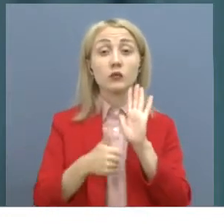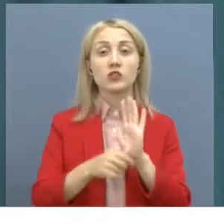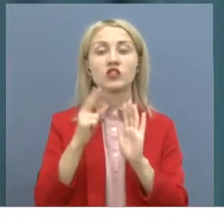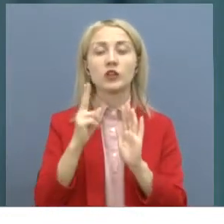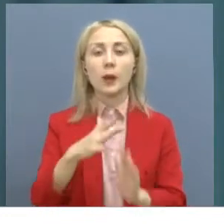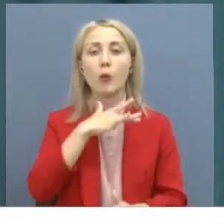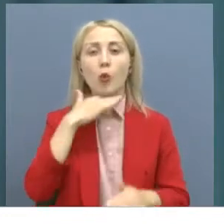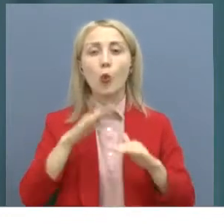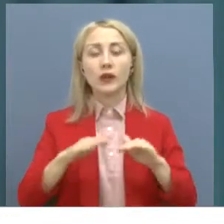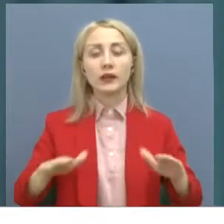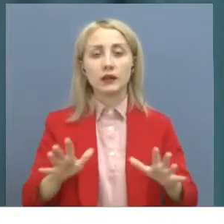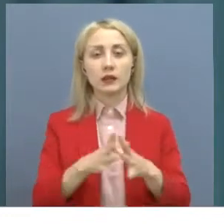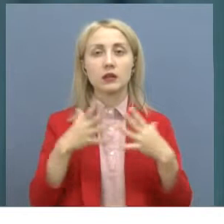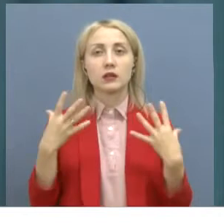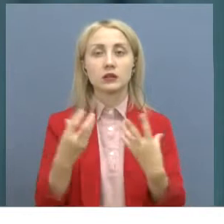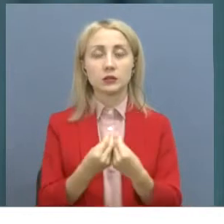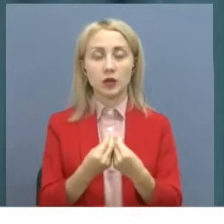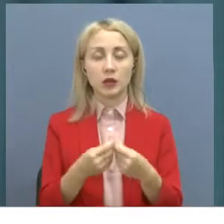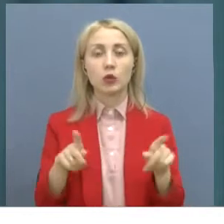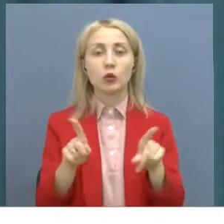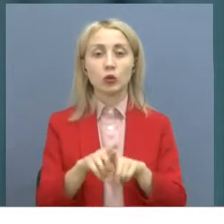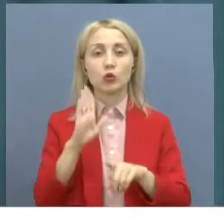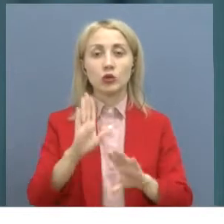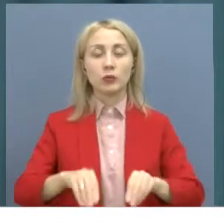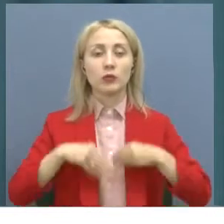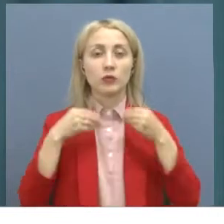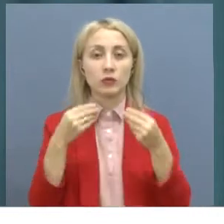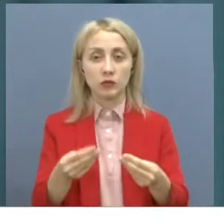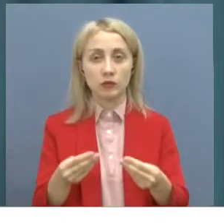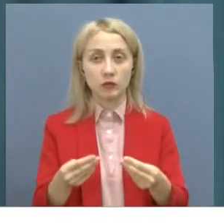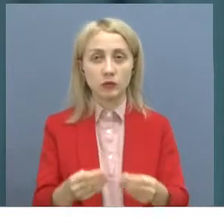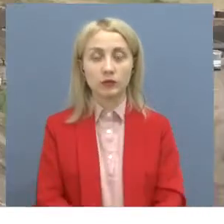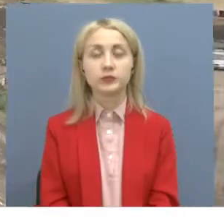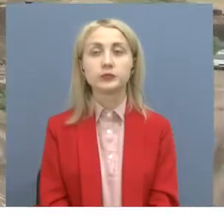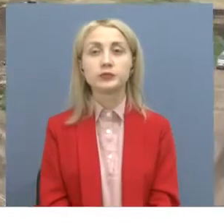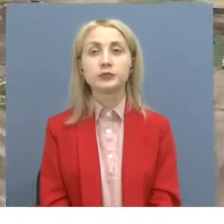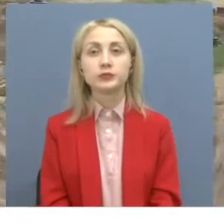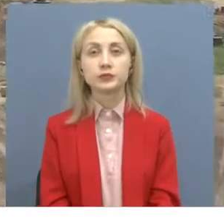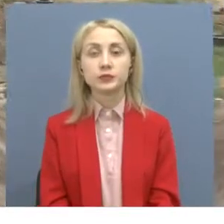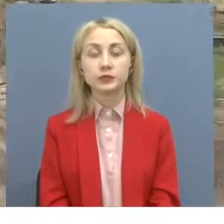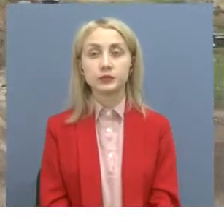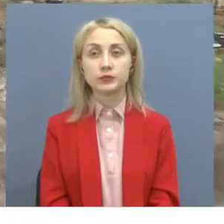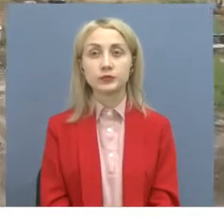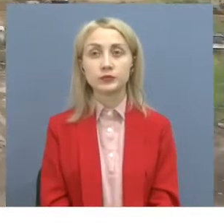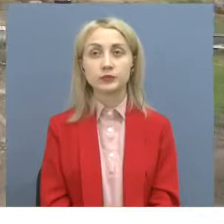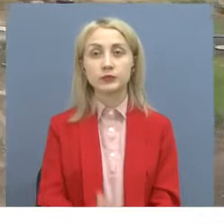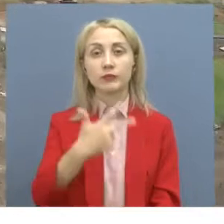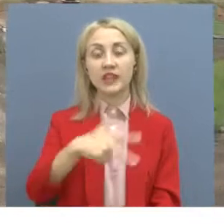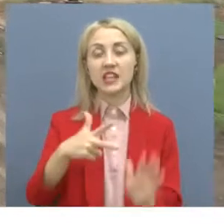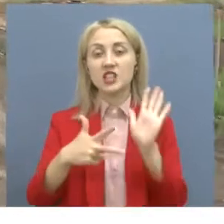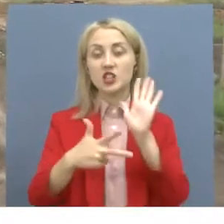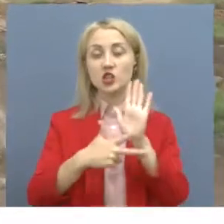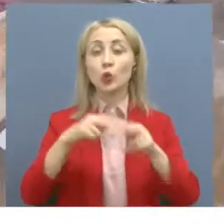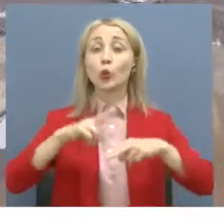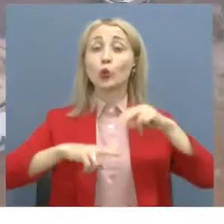ішінде 86 пәтер көп балалы отбасылар үшін пайдалануға беру көзделген. Қазірде құрылысы жүріп жатқан көп